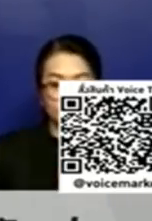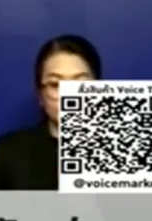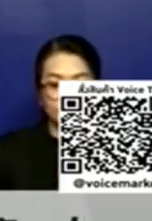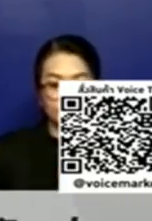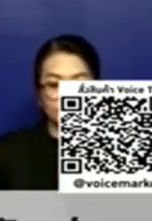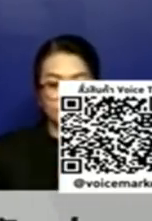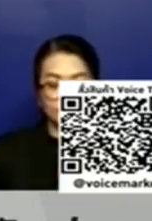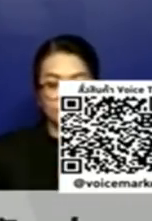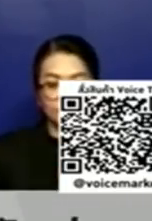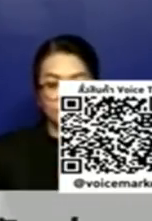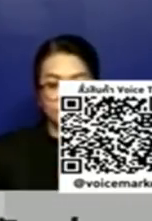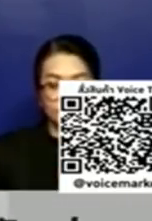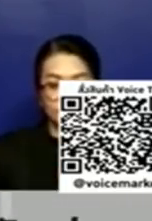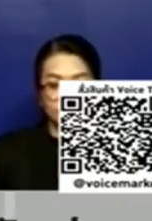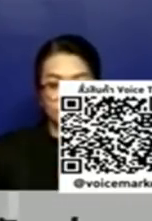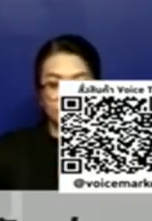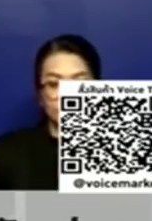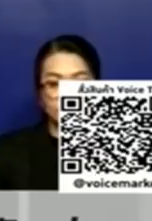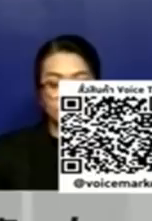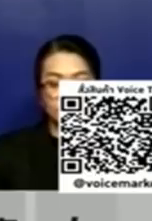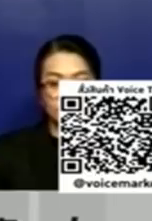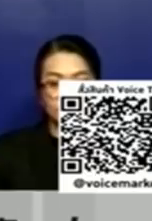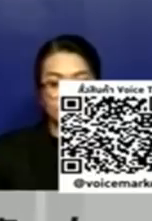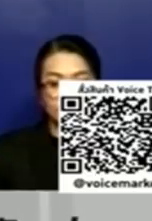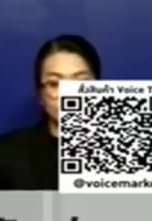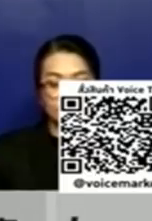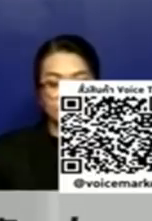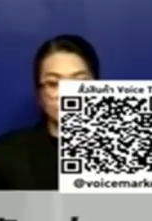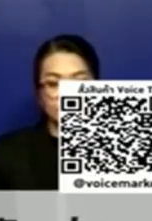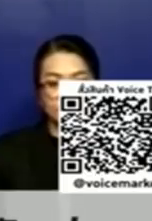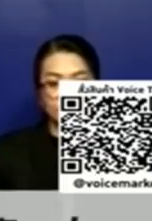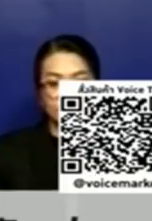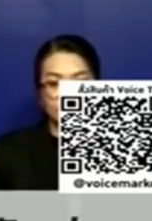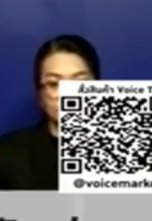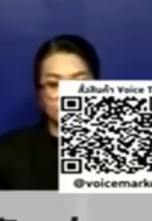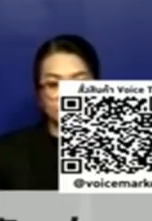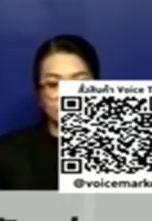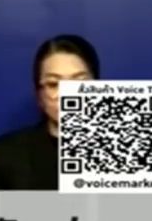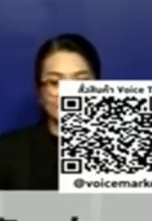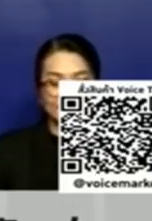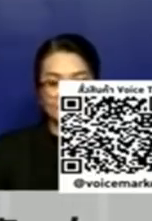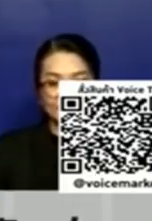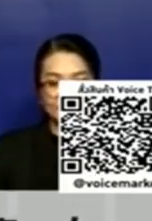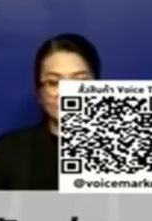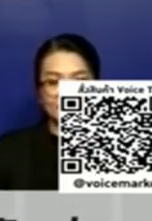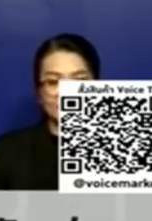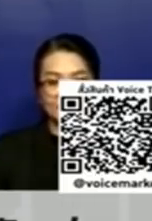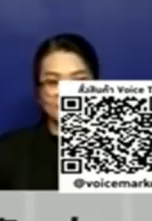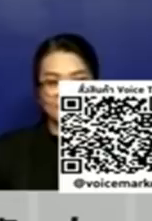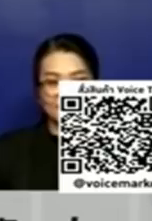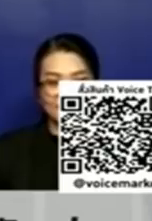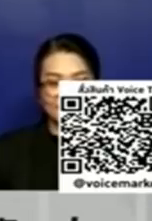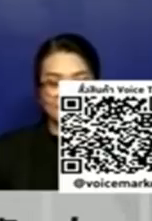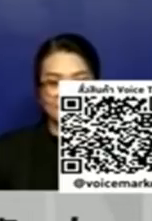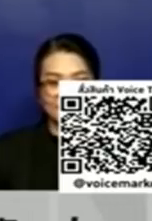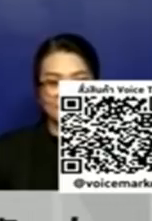ไรไม่ต้องฟังอะไรก็ตอบได ้ อะรักสามัคคีร่วมคนไทยไม่ไปด้วยกันไปด้วยกันไม่ได้ทั้งหมดหรอกอะไรเงี้ยก็จะพูดวนๆอยู่อย่างเงี้ยโดยห